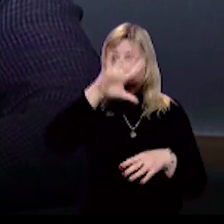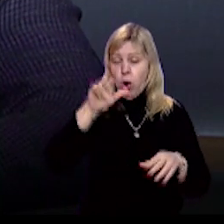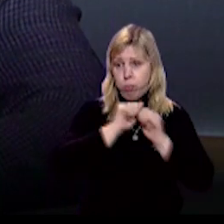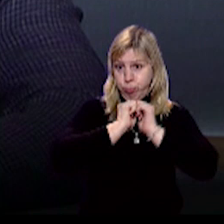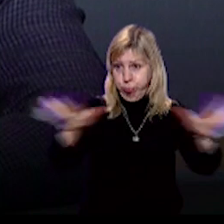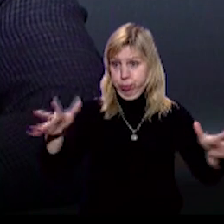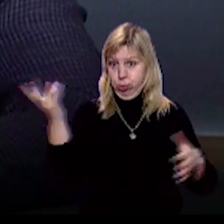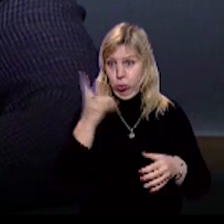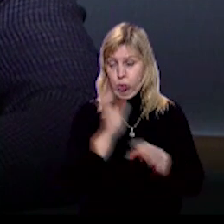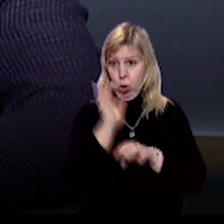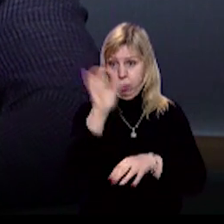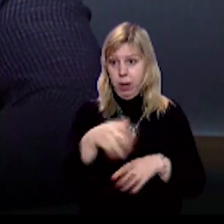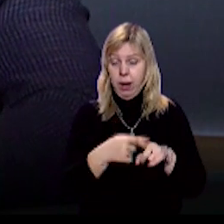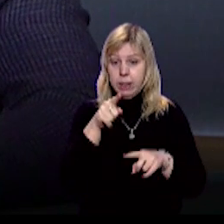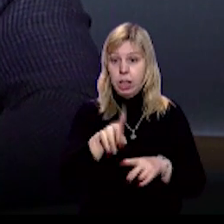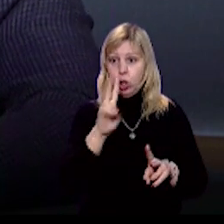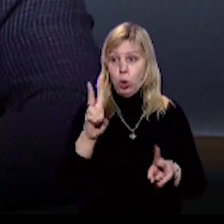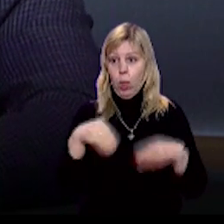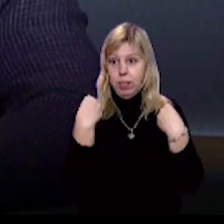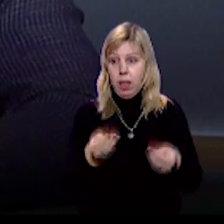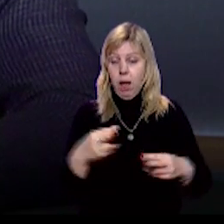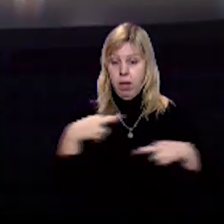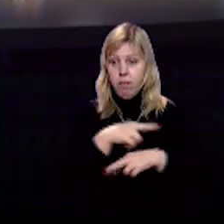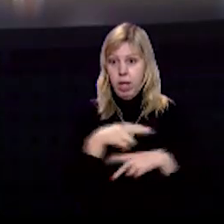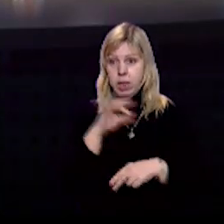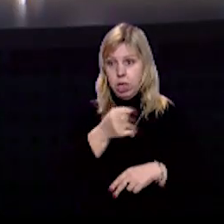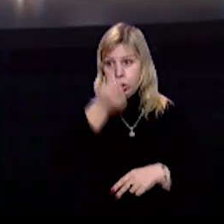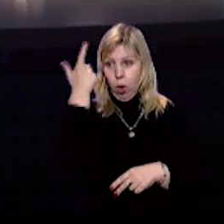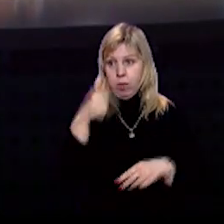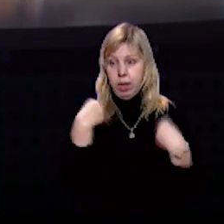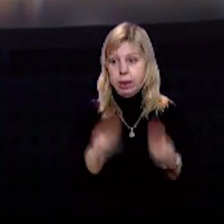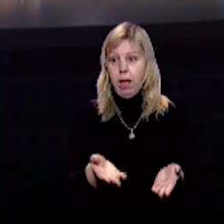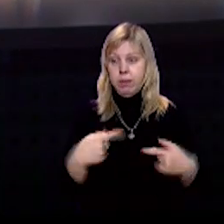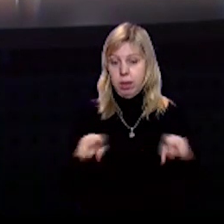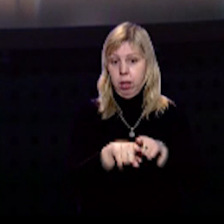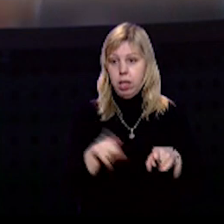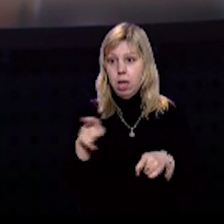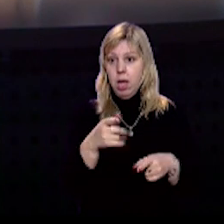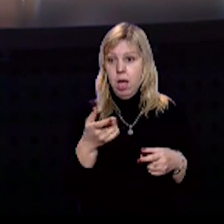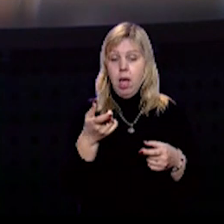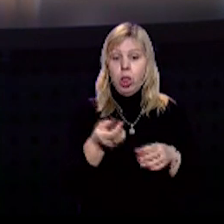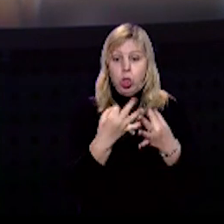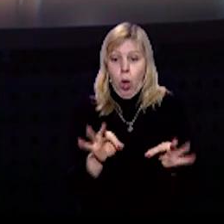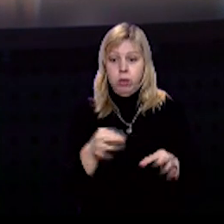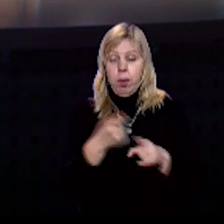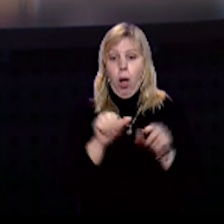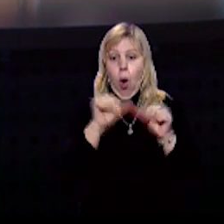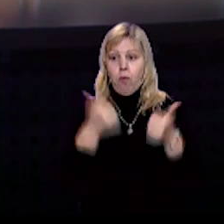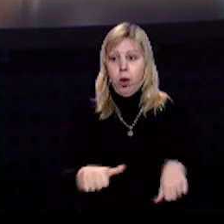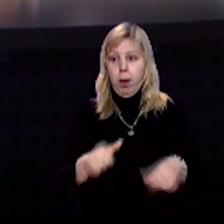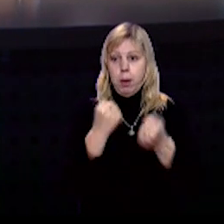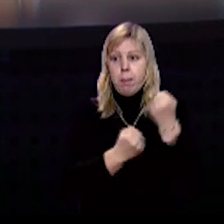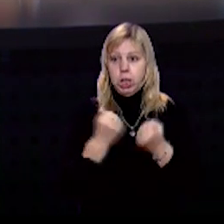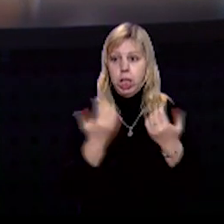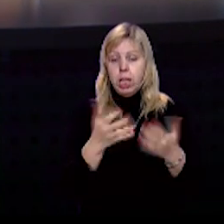далі відправляти тих, хто дав угорцям і словакам дав такі речаги, які мають оформляти